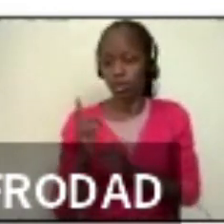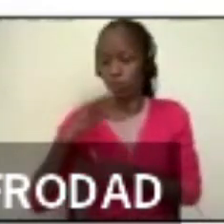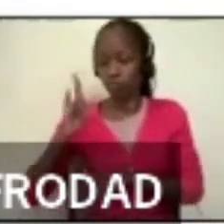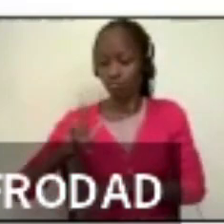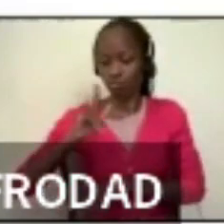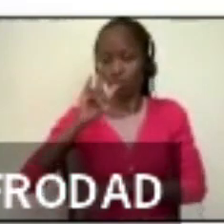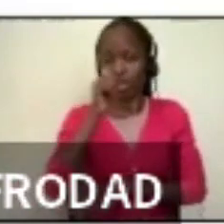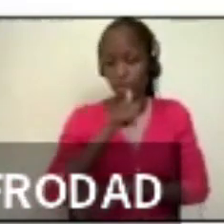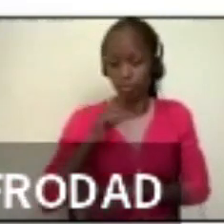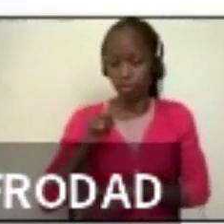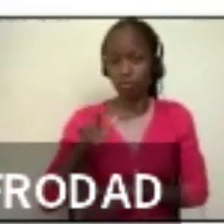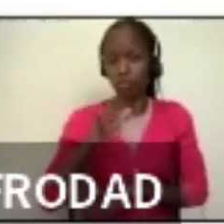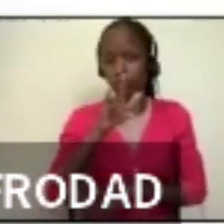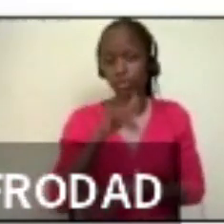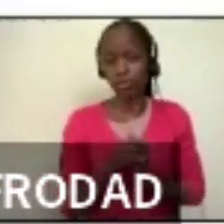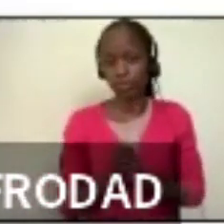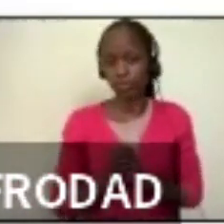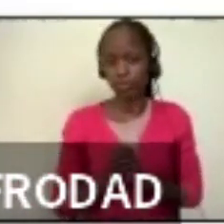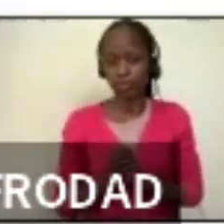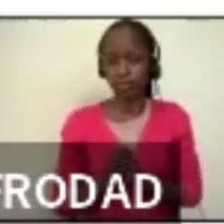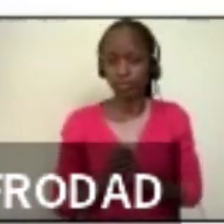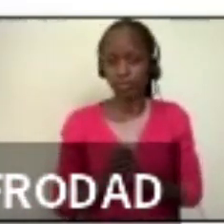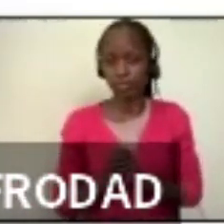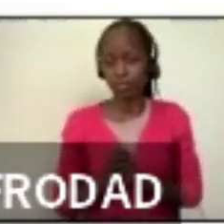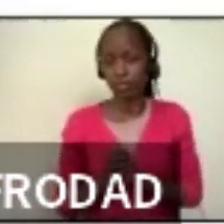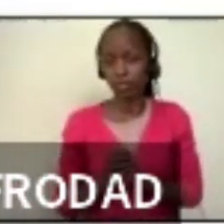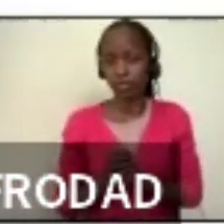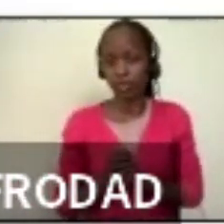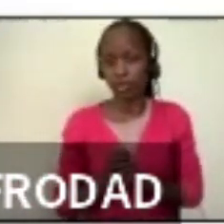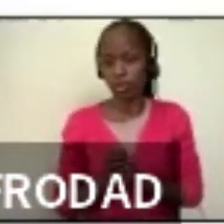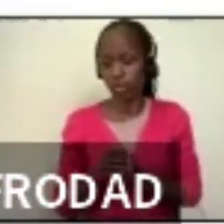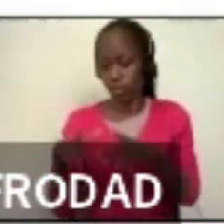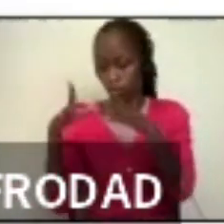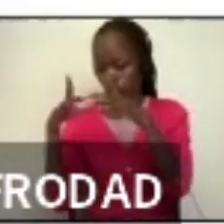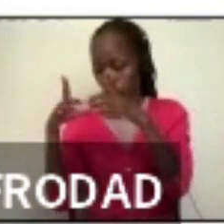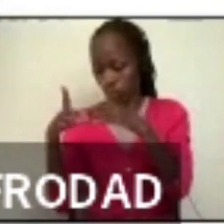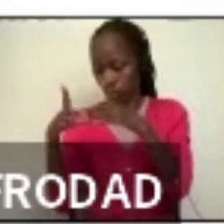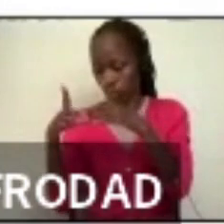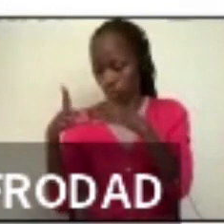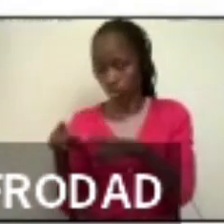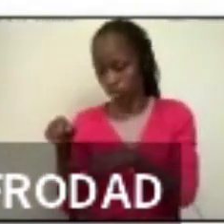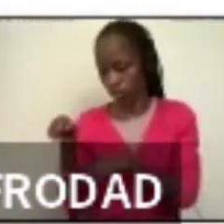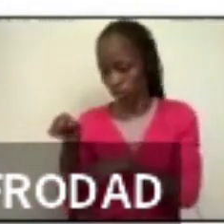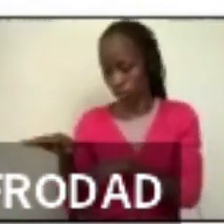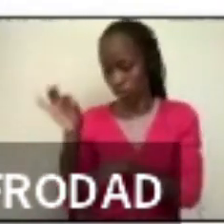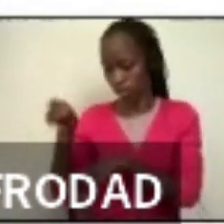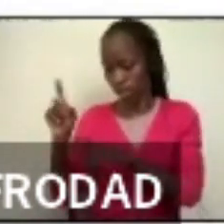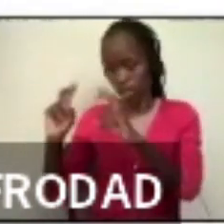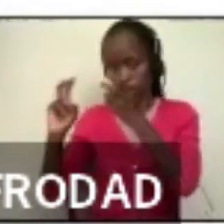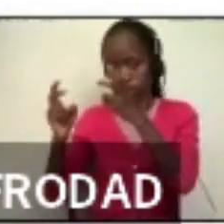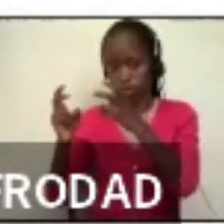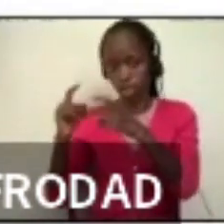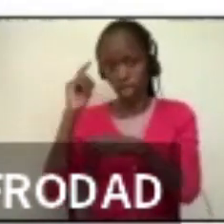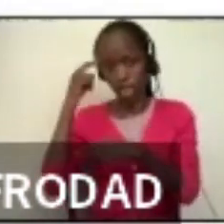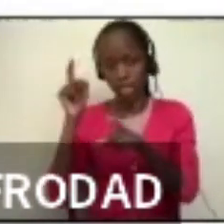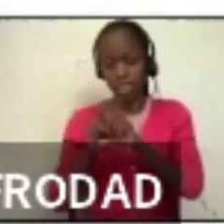Donc le choix de ce sujet-là s'est fait, pour moi c'était normal, parce qu'en tant que journaliste d'investigation,